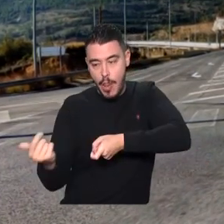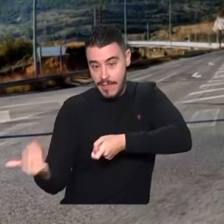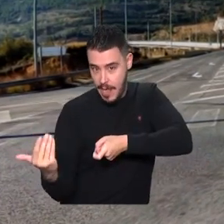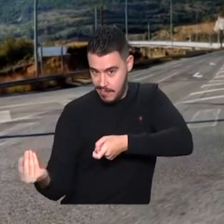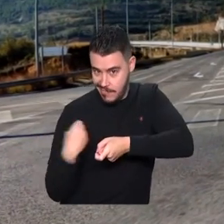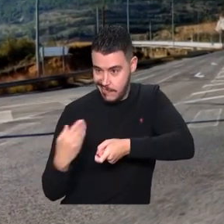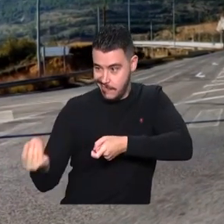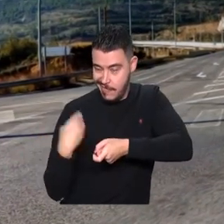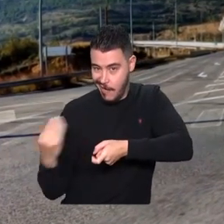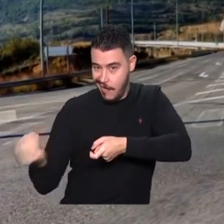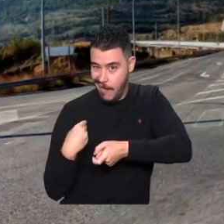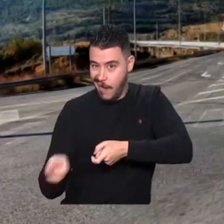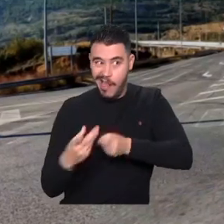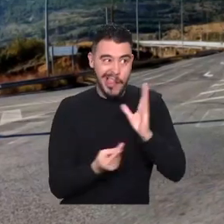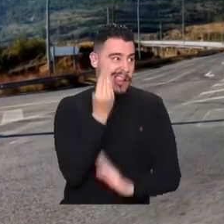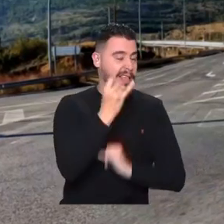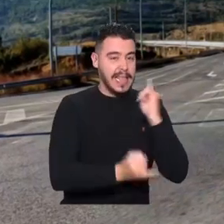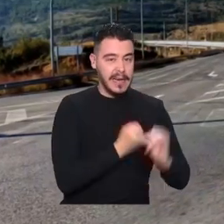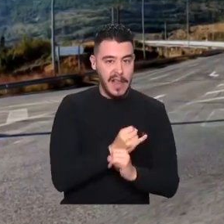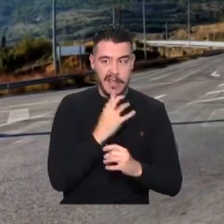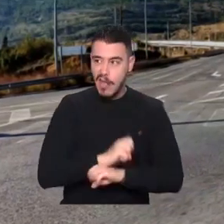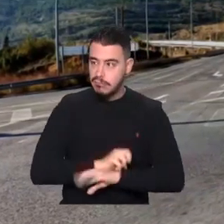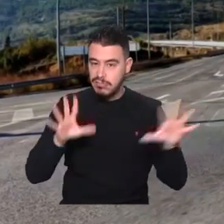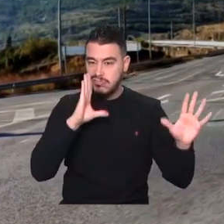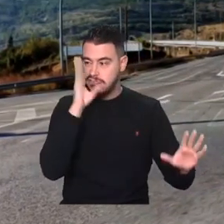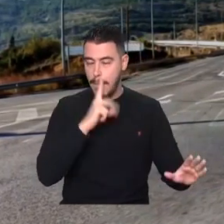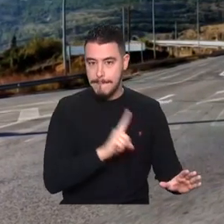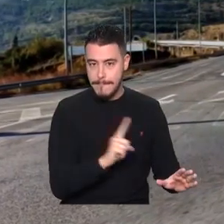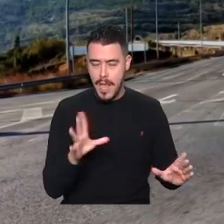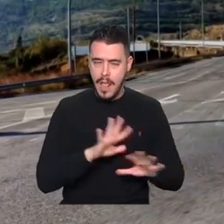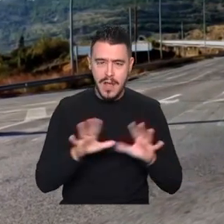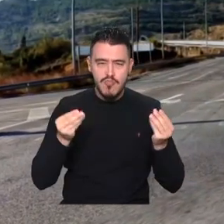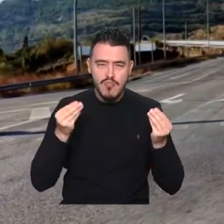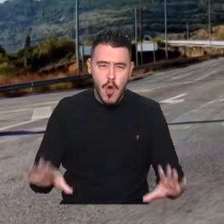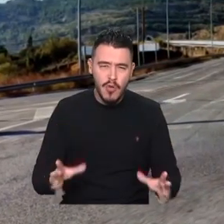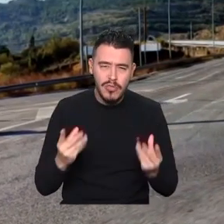διαδίκτυο, είναι από τα χειρότερα και τα πιο αποτρόπαια πράγματα που μπορεί να κάνει κανείς.